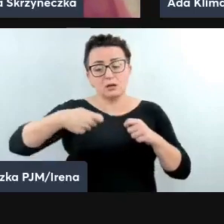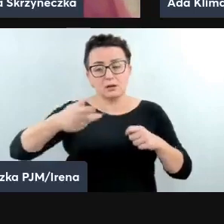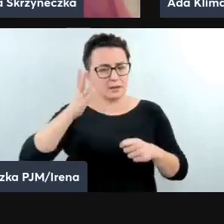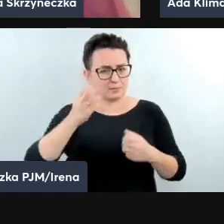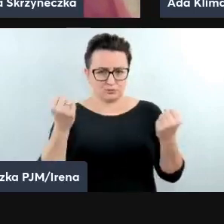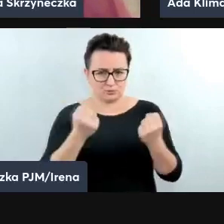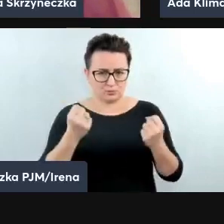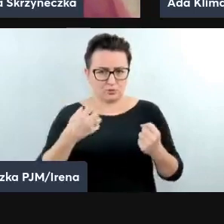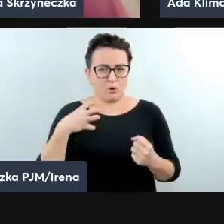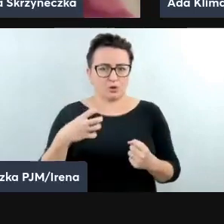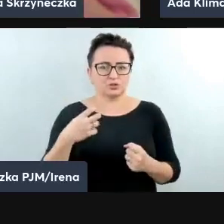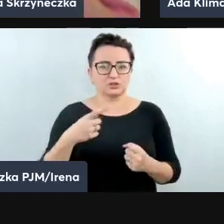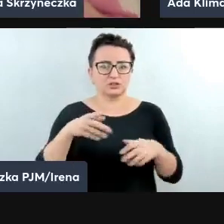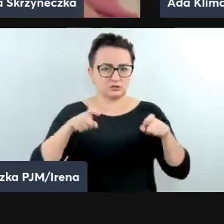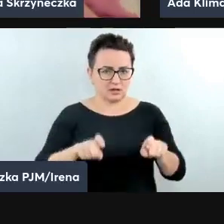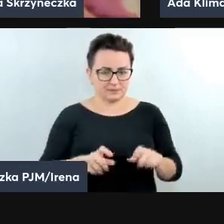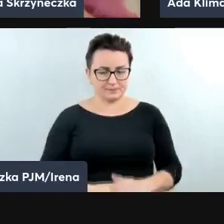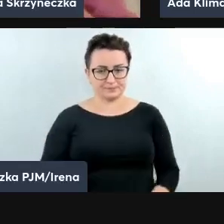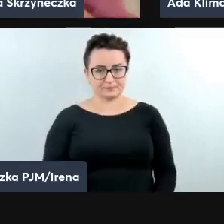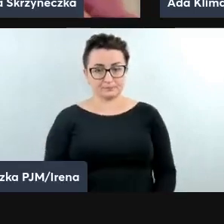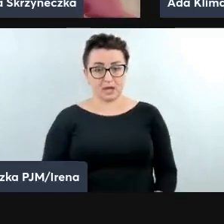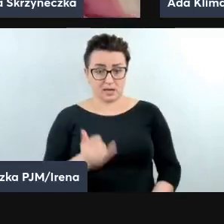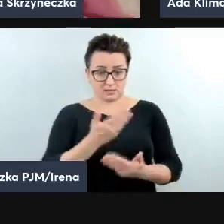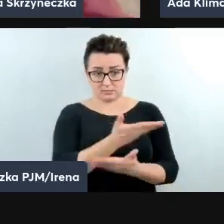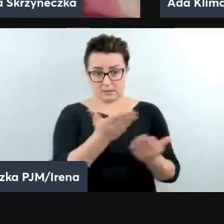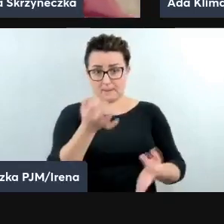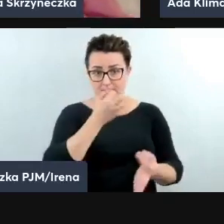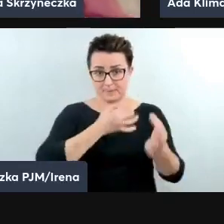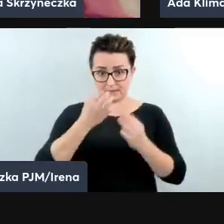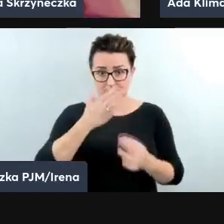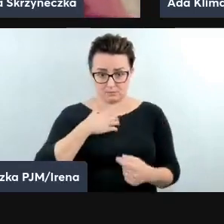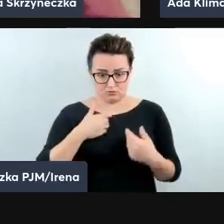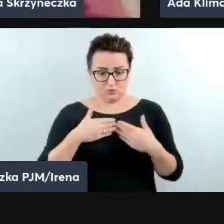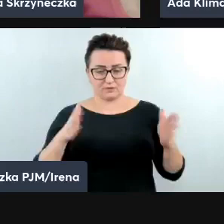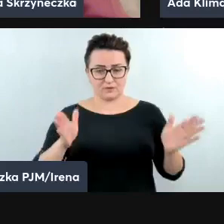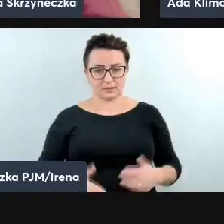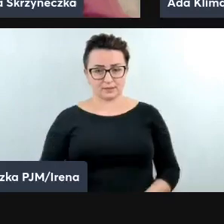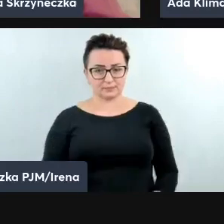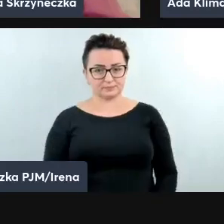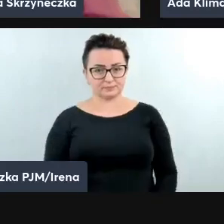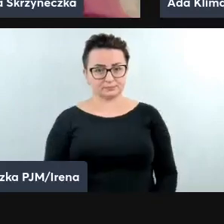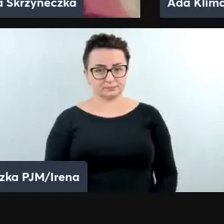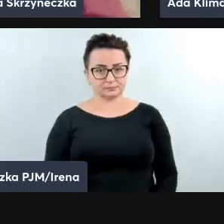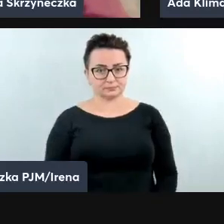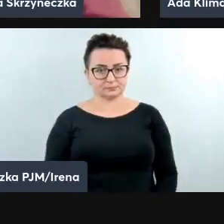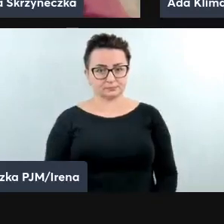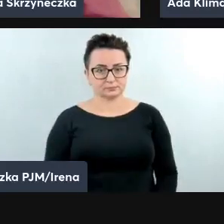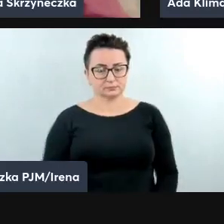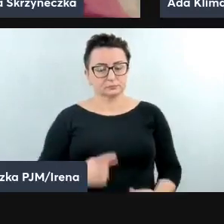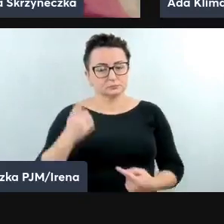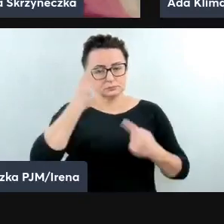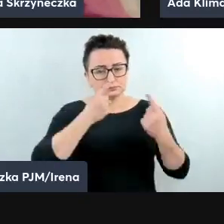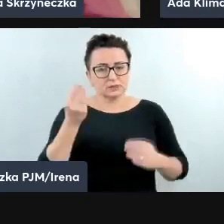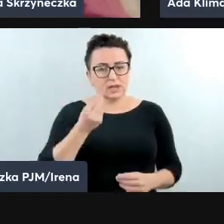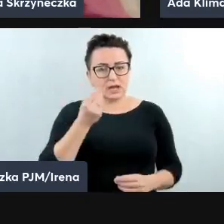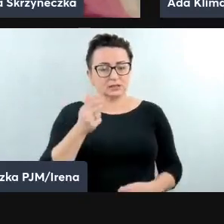pytania, to jesteśmy totalnie otwarte. No nie wiem, myślę, że jeszcze tą kwestię chłopców na tych zajęciach